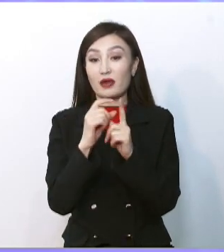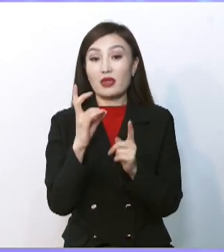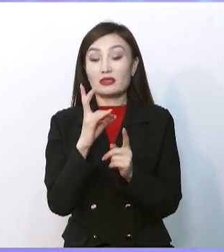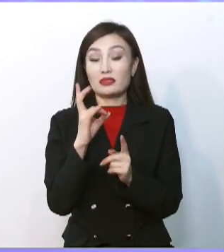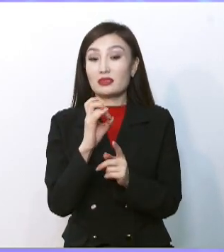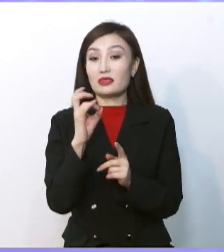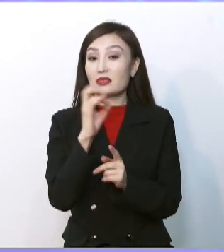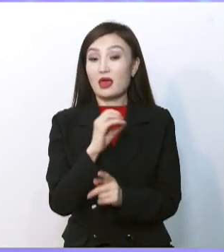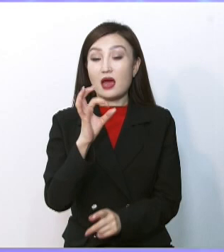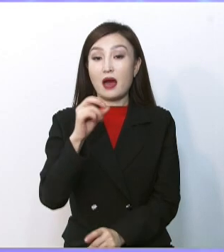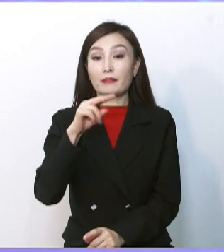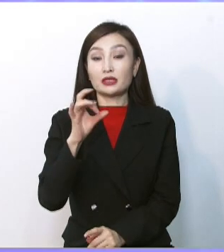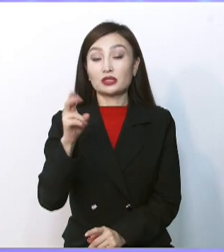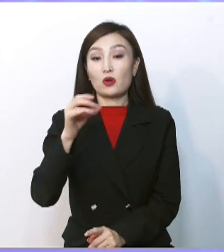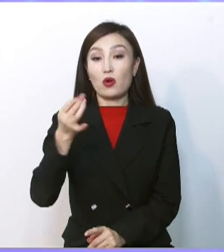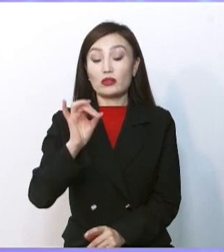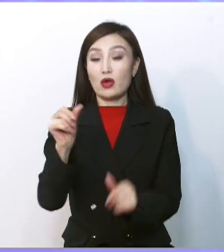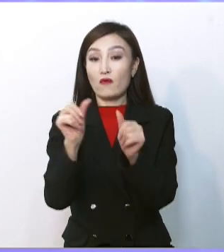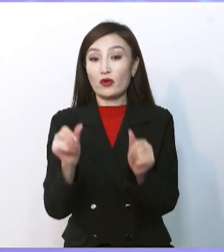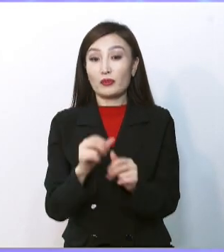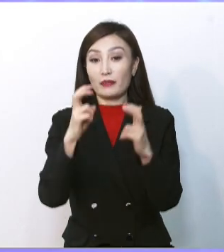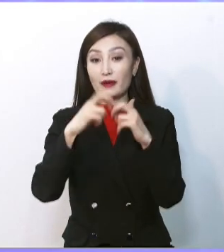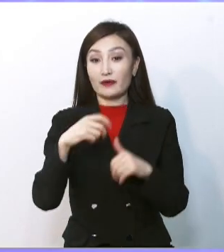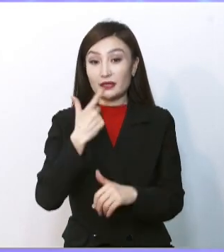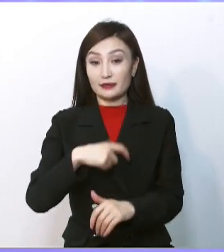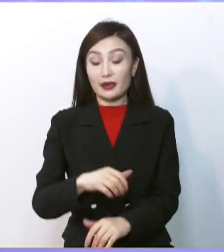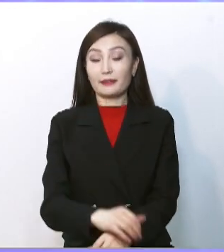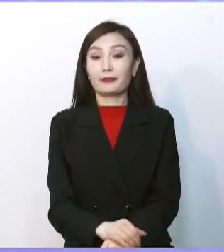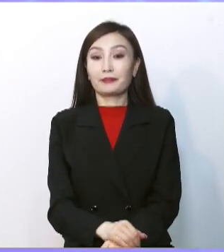неопределенной форме. Проверьте себя.